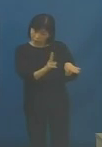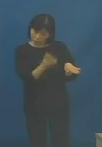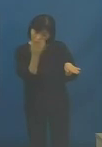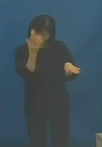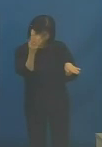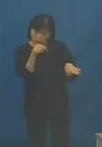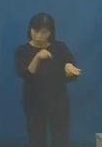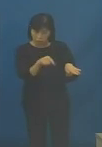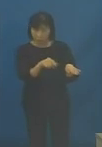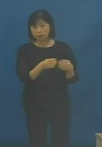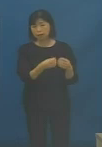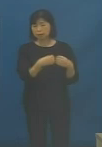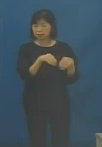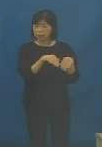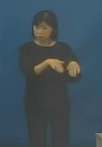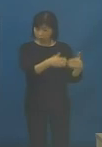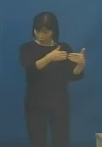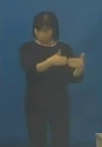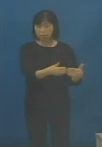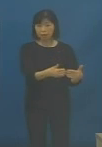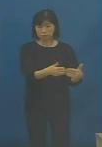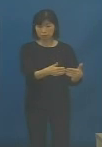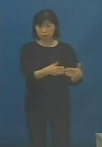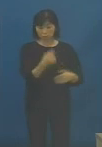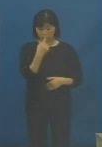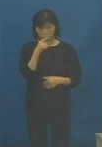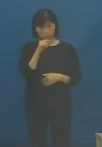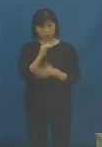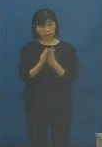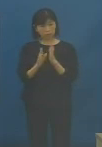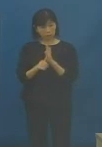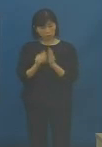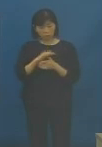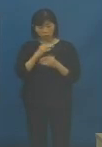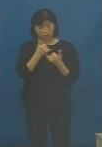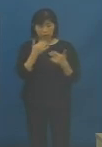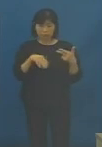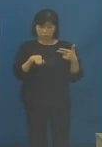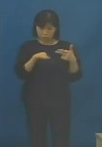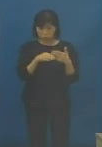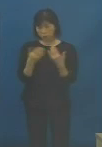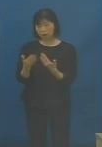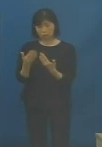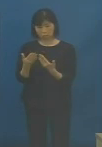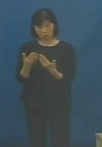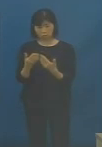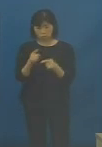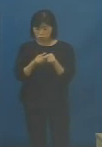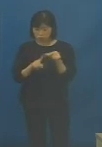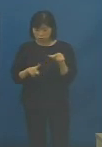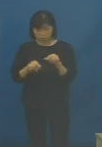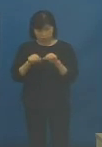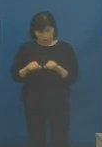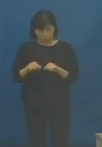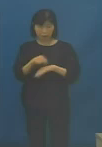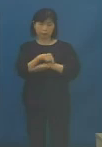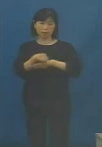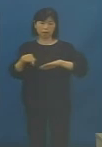大を抑えようと、だから我々で言ったら高齢者施設だとか学校だとかを重点的にやるというような作戦を立てるわ